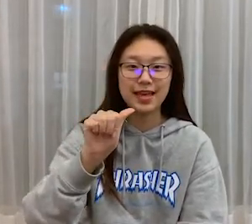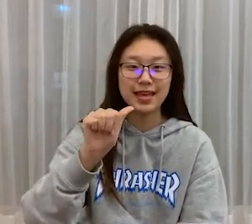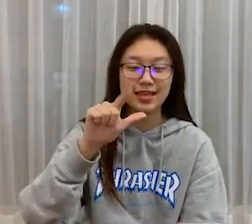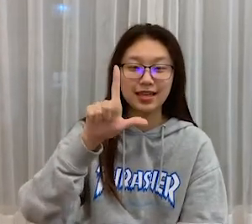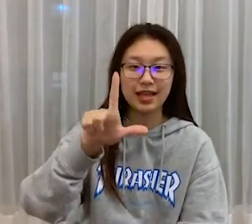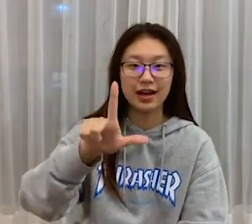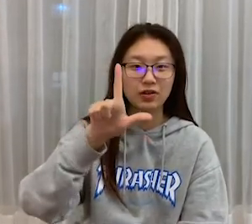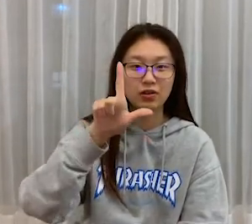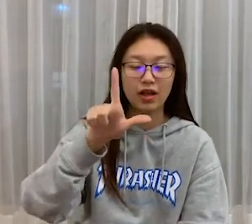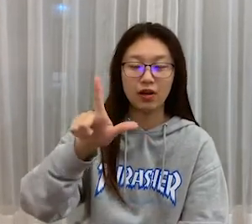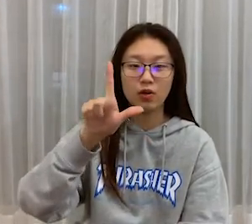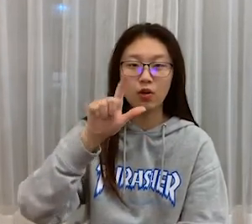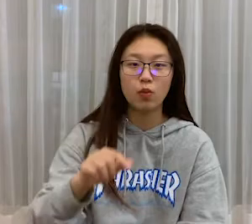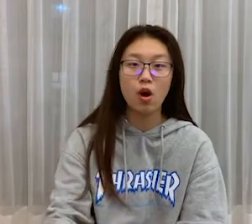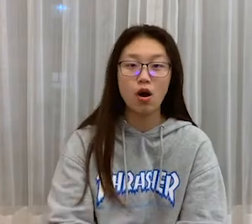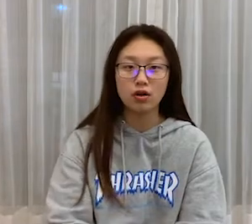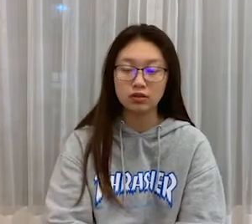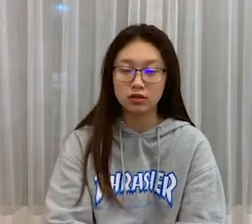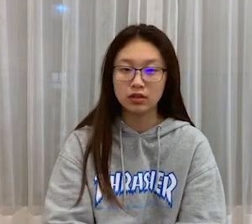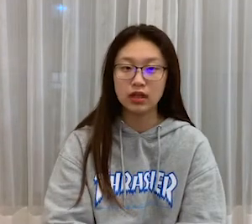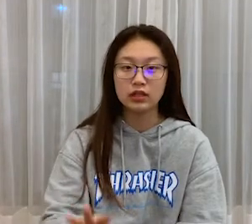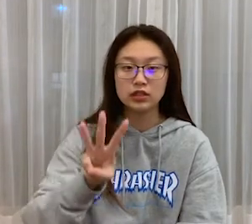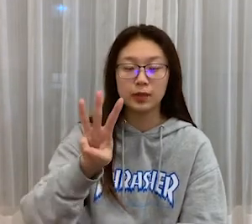wall, 木墙, wood wall.